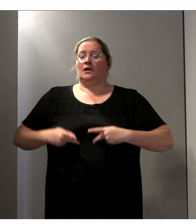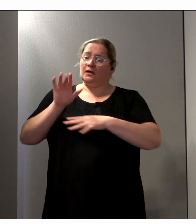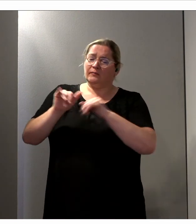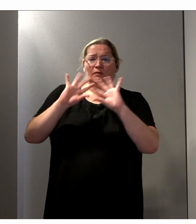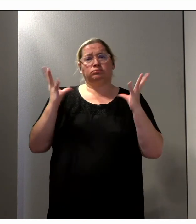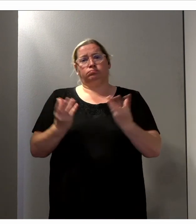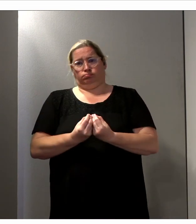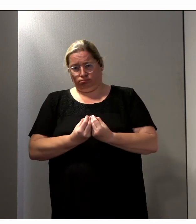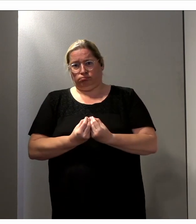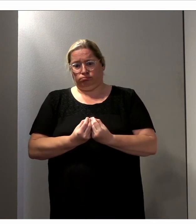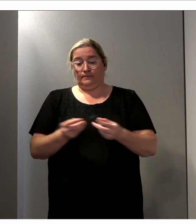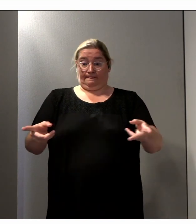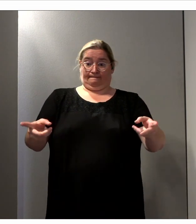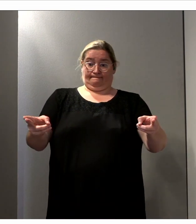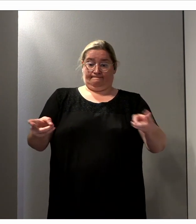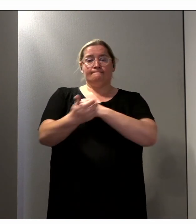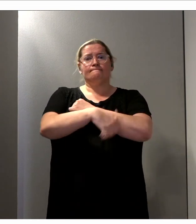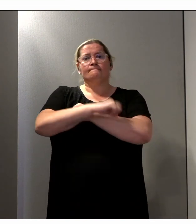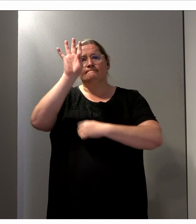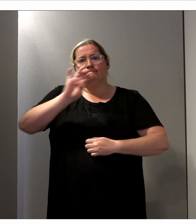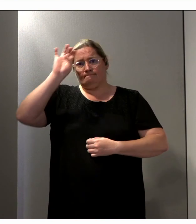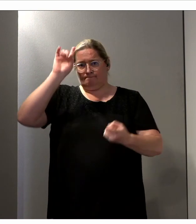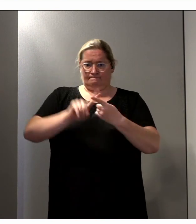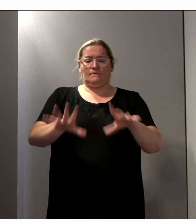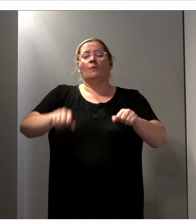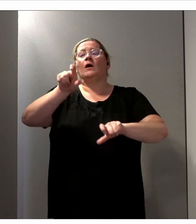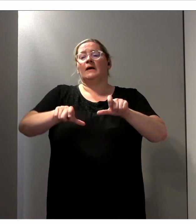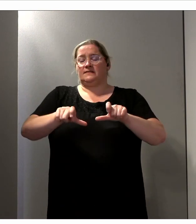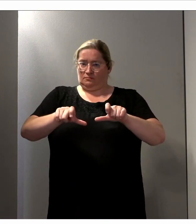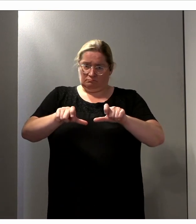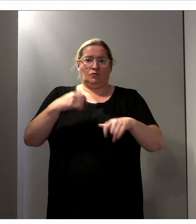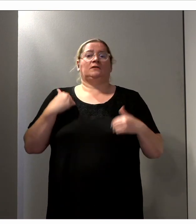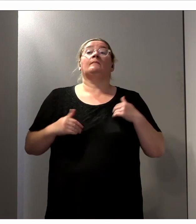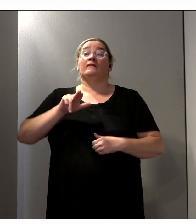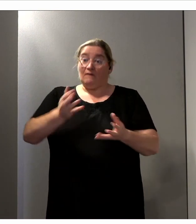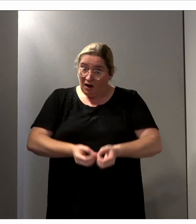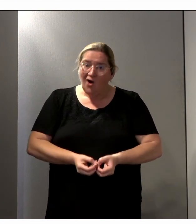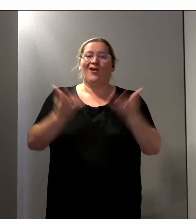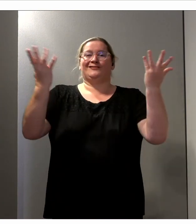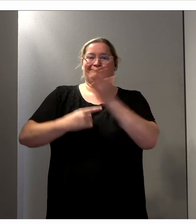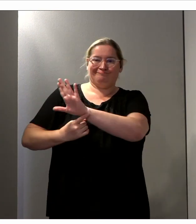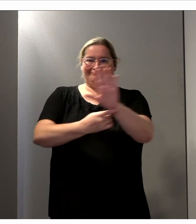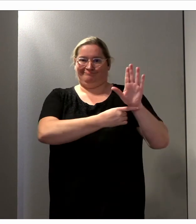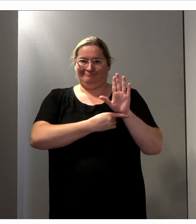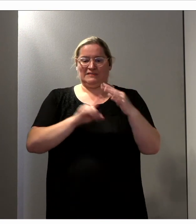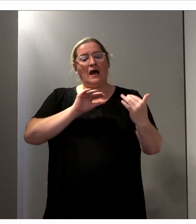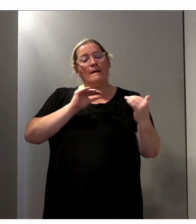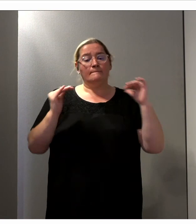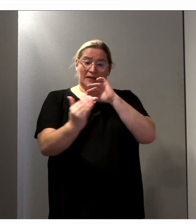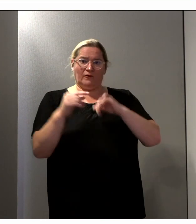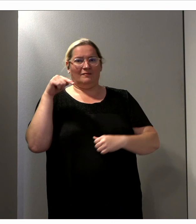semaine européenne pour l'emploi des personnes handicapées. C'est une plateforme qui va rompre l'isolement